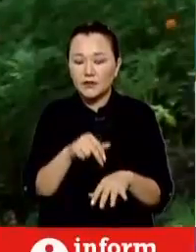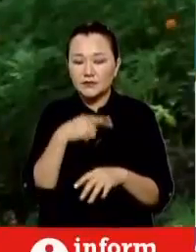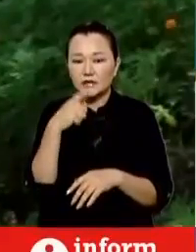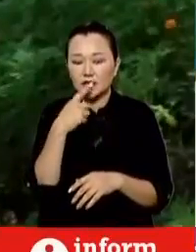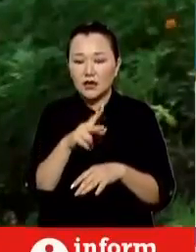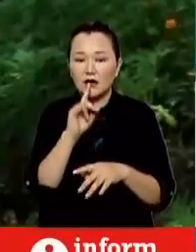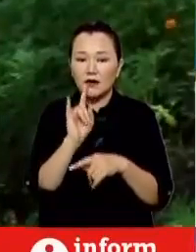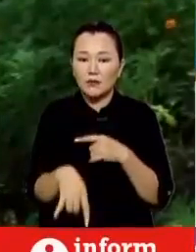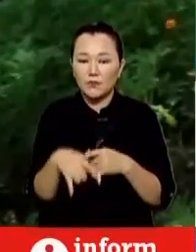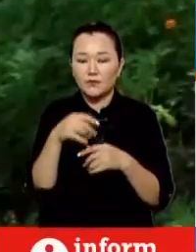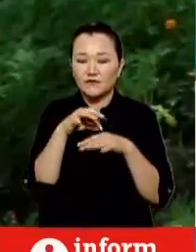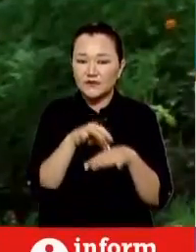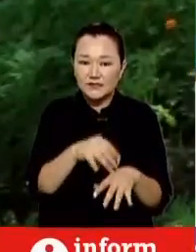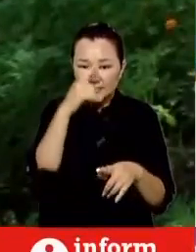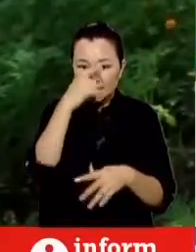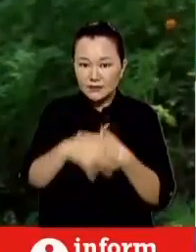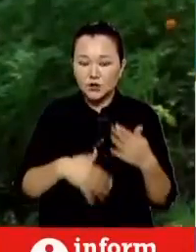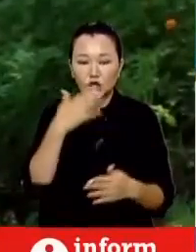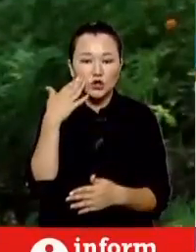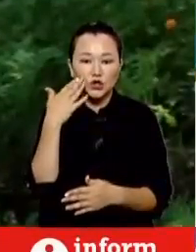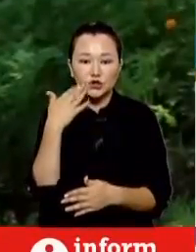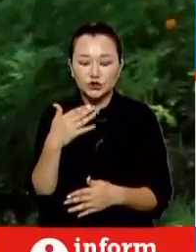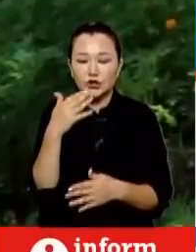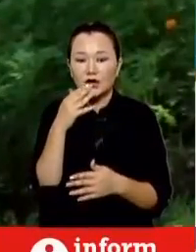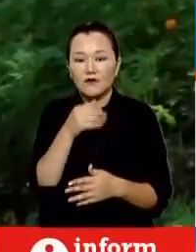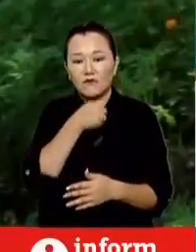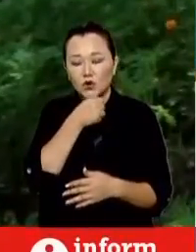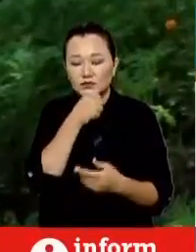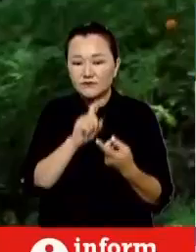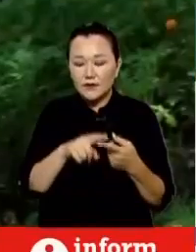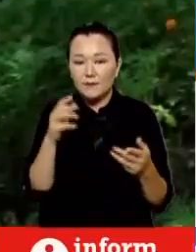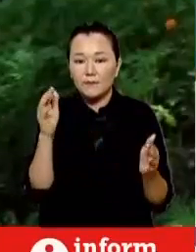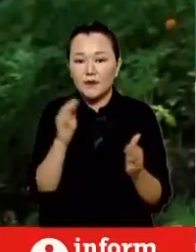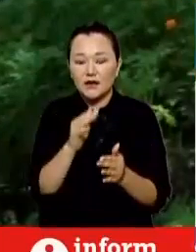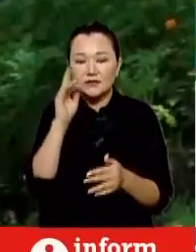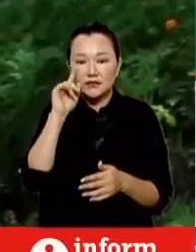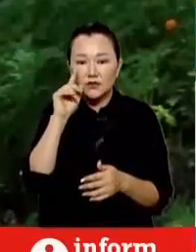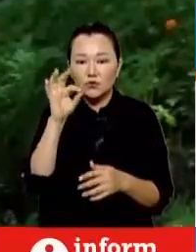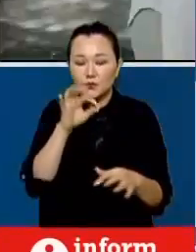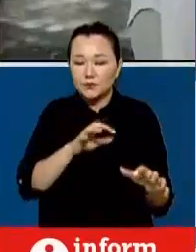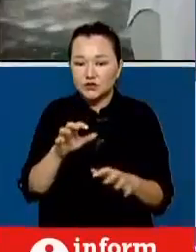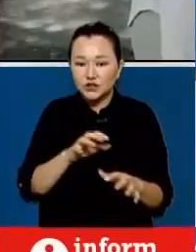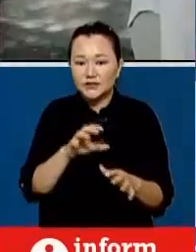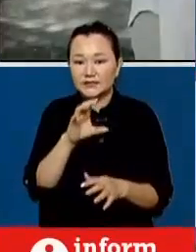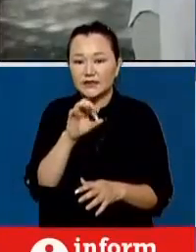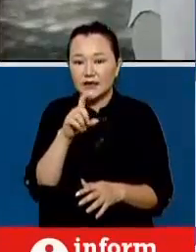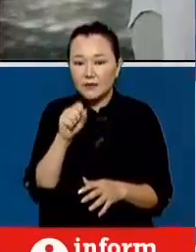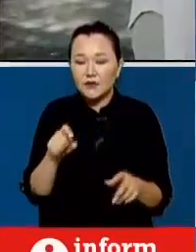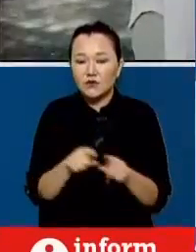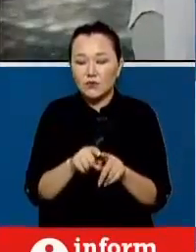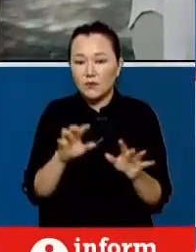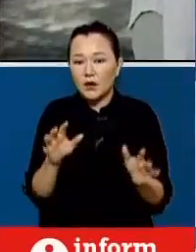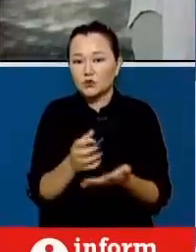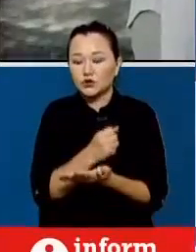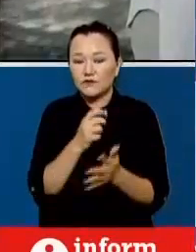что обмануть их, ввести в заблуждение легче ввиду возраста и малой осведомленности о мошеннических схемах. Так получилось и в